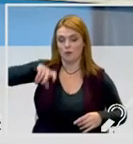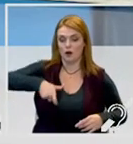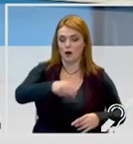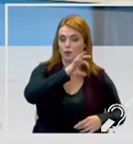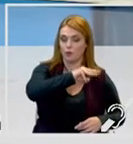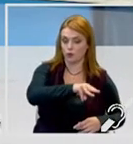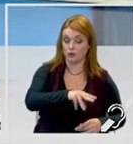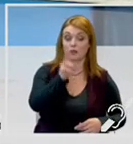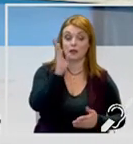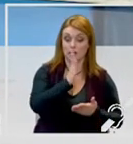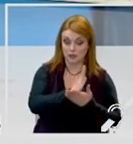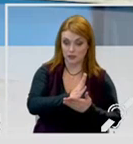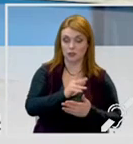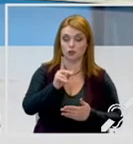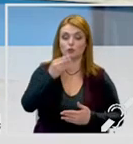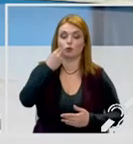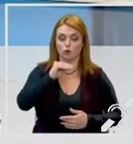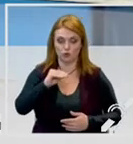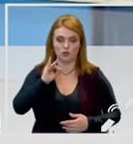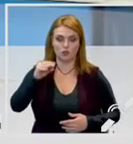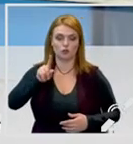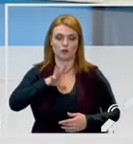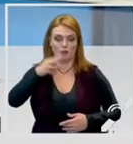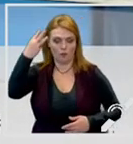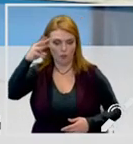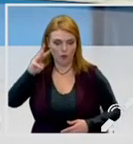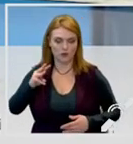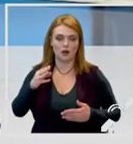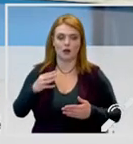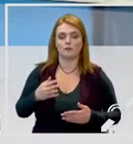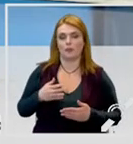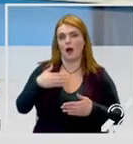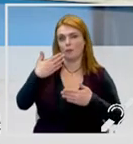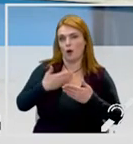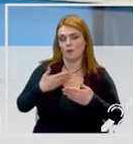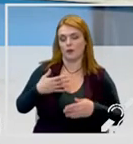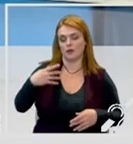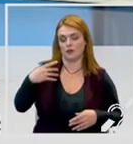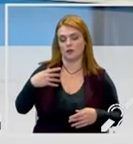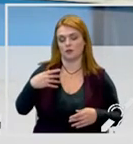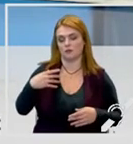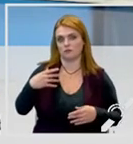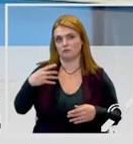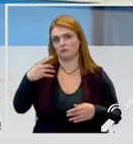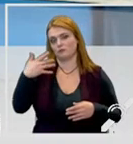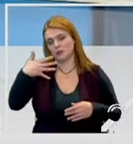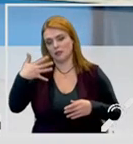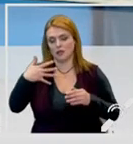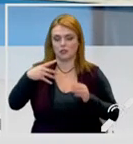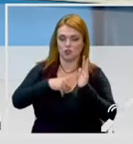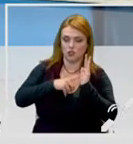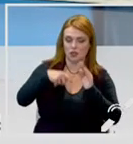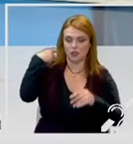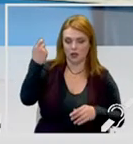cele existente să le modernizeze. De aproape jumătate de secol, întreținerea și reparația legăturilor rutiere și feroviare folosite